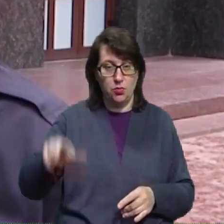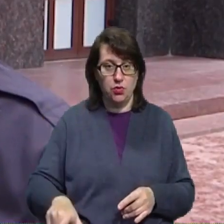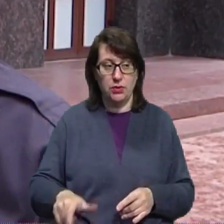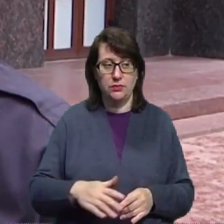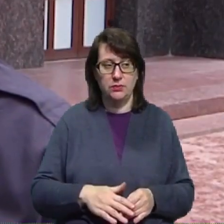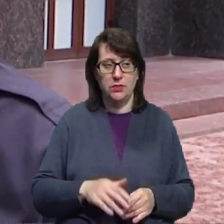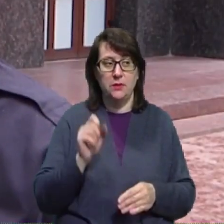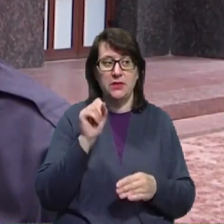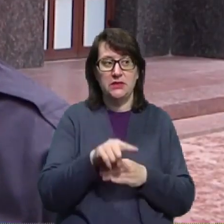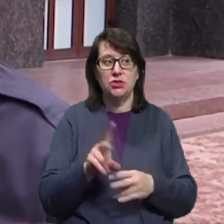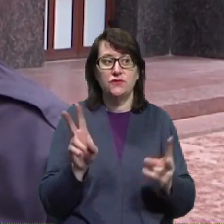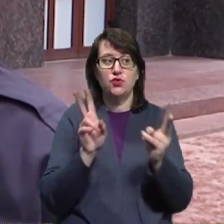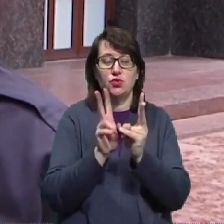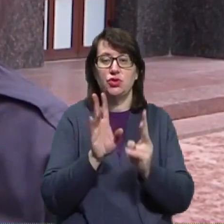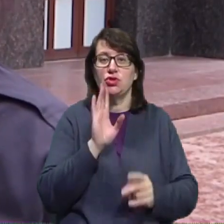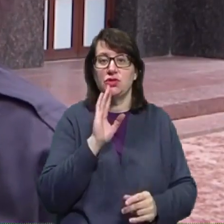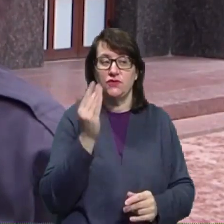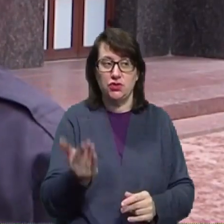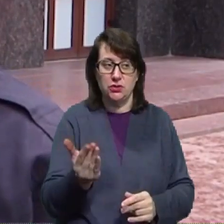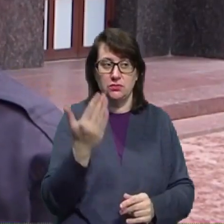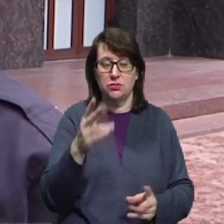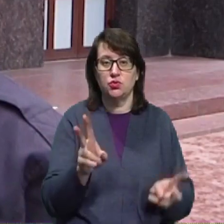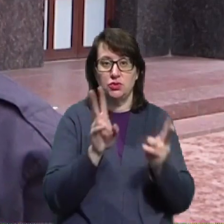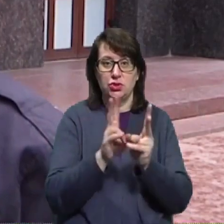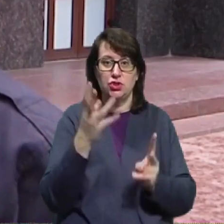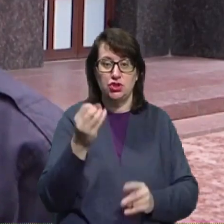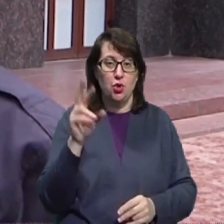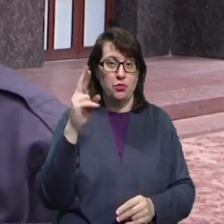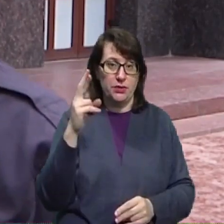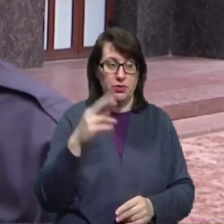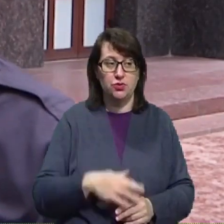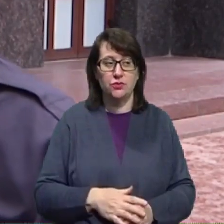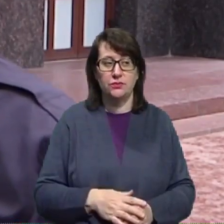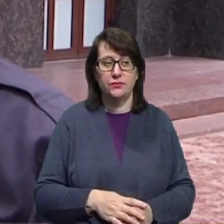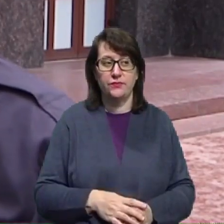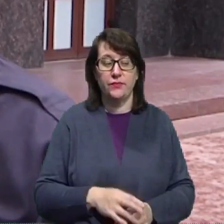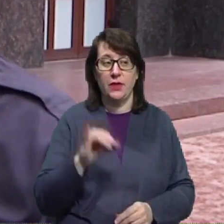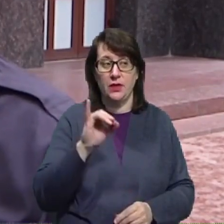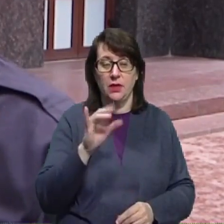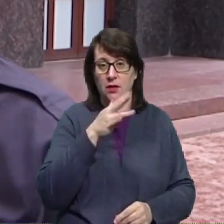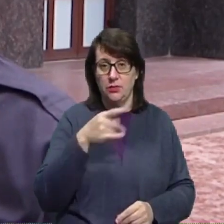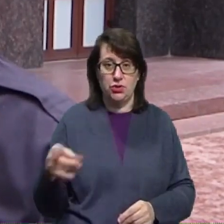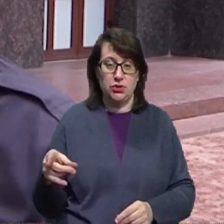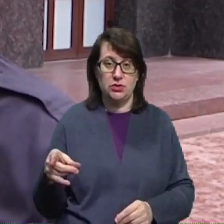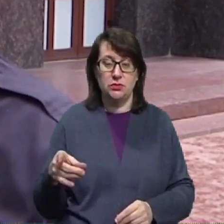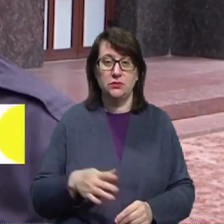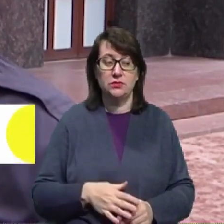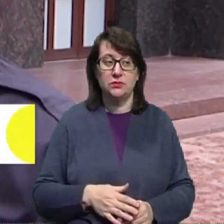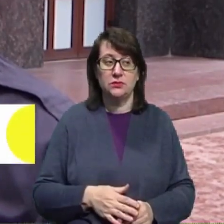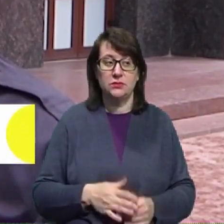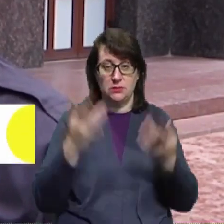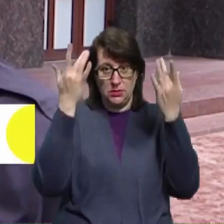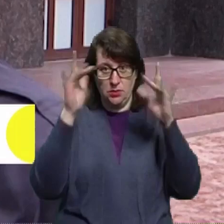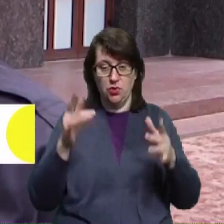призначив зустріч дівчині. Вони зустрілися ще у п'ятницю. І під час раптової